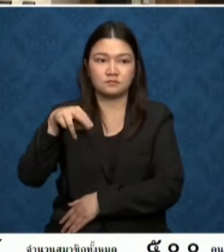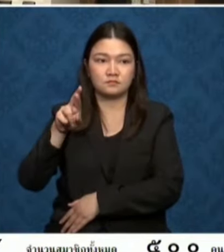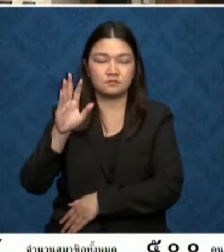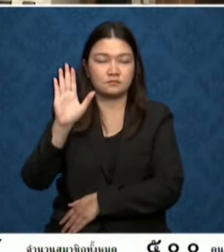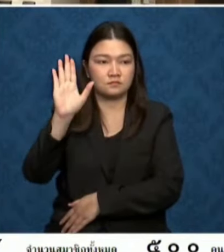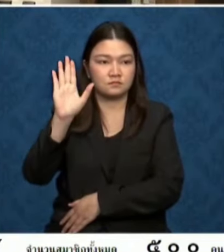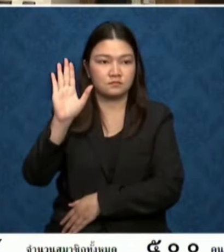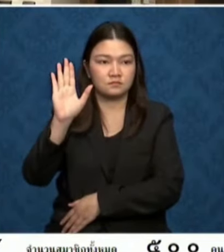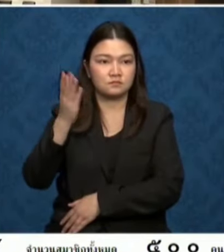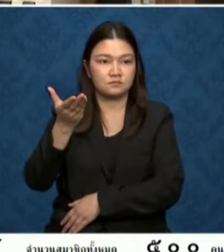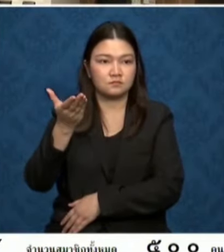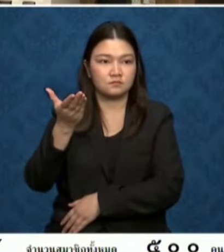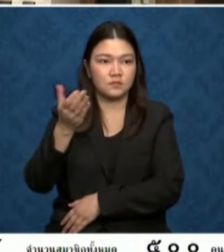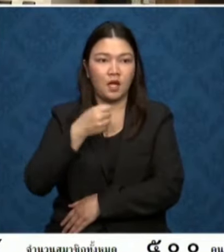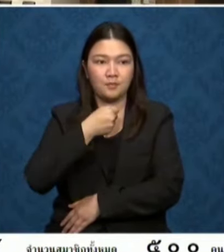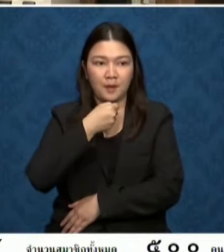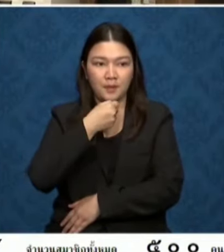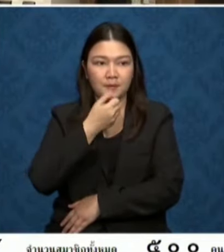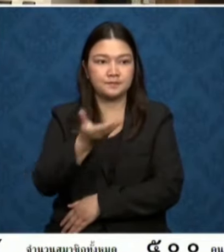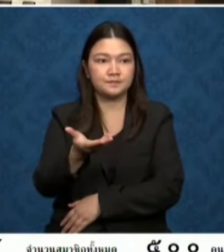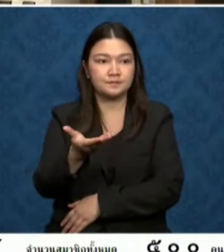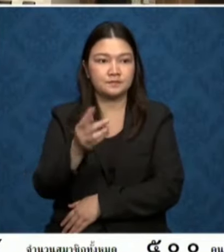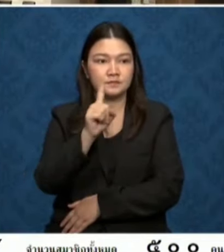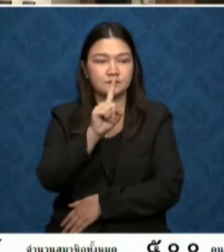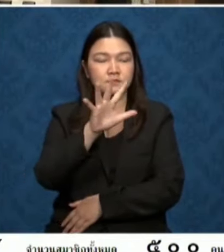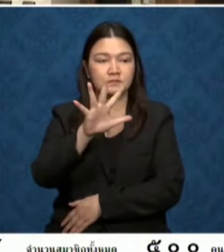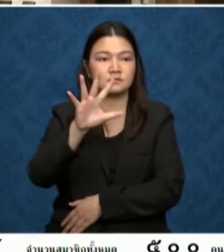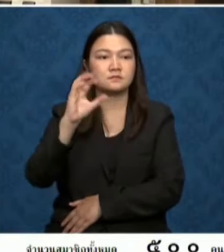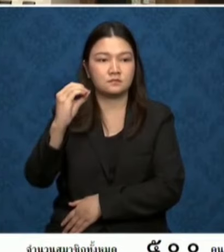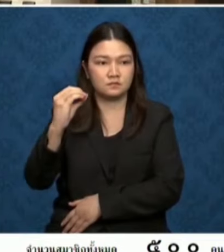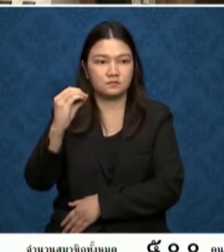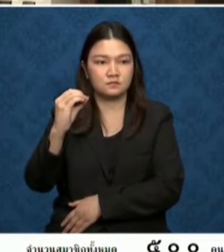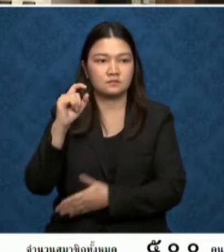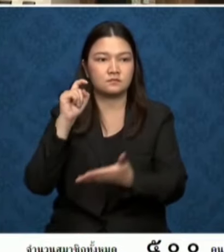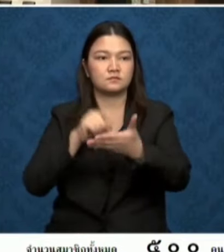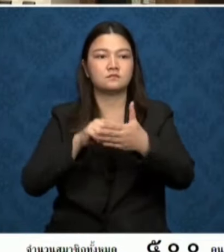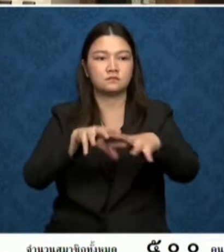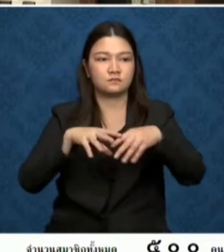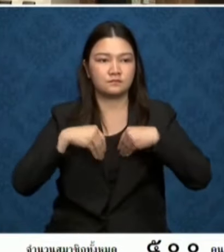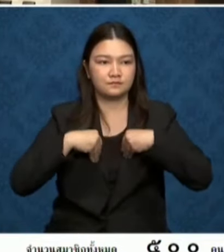1ขอพูดใส่ไมค์ได้ไหมครับ150เห็นด้วยนะครับ